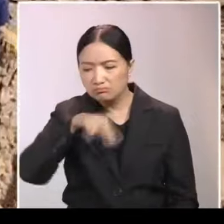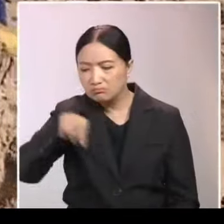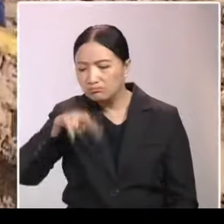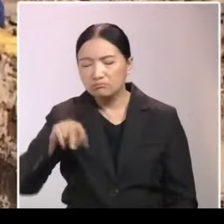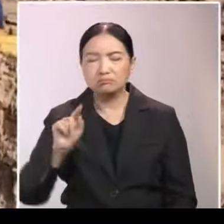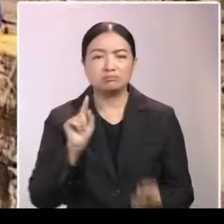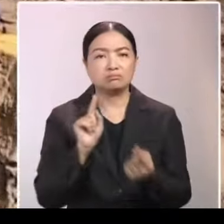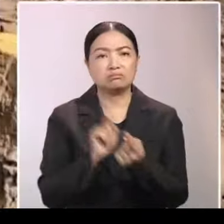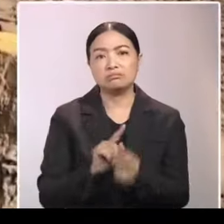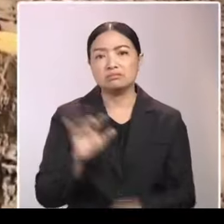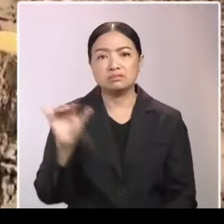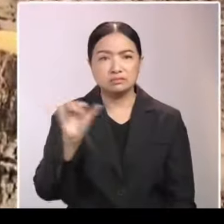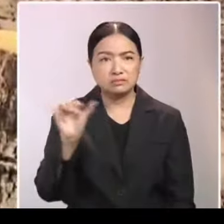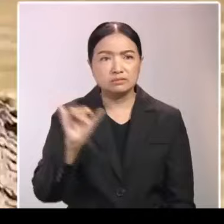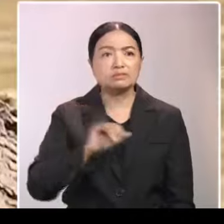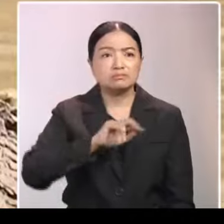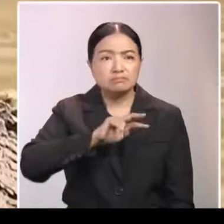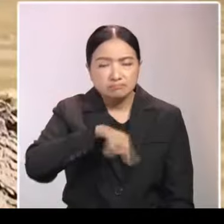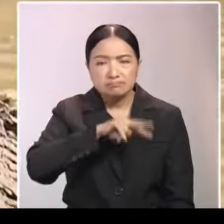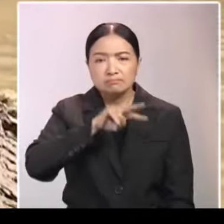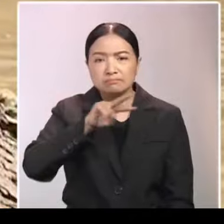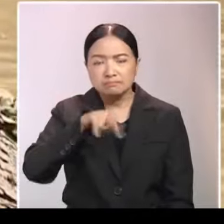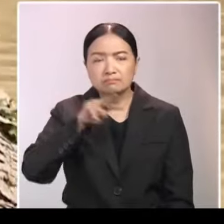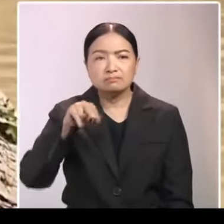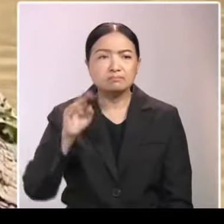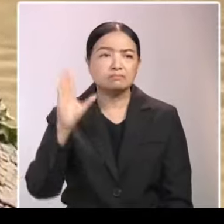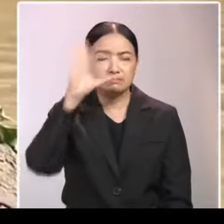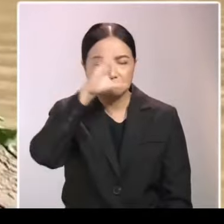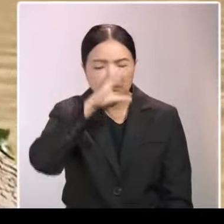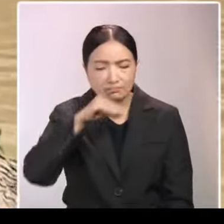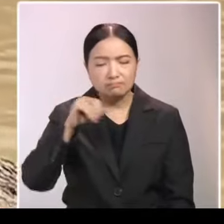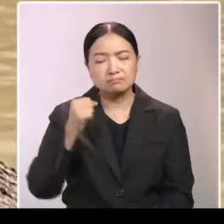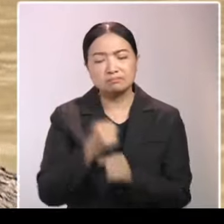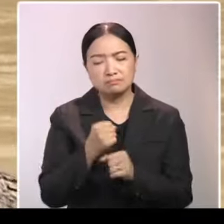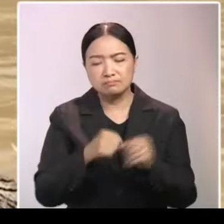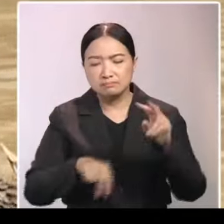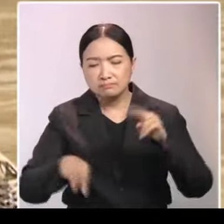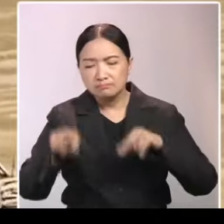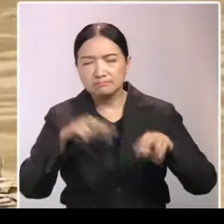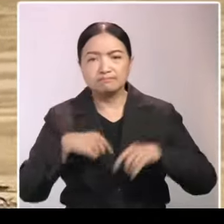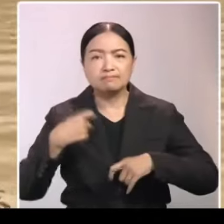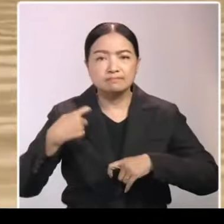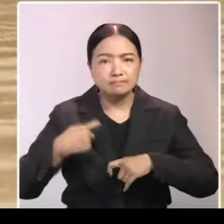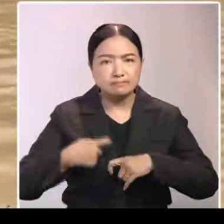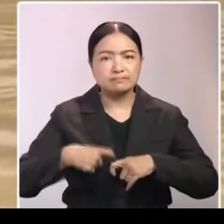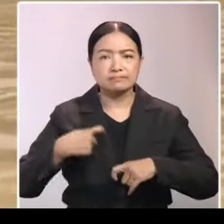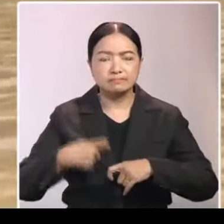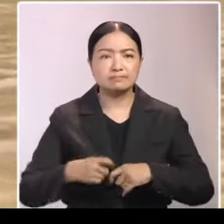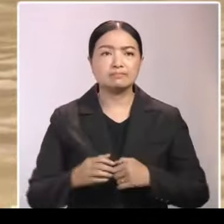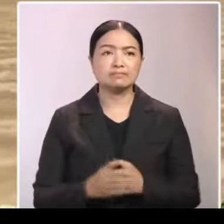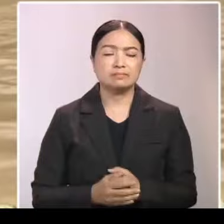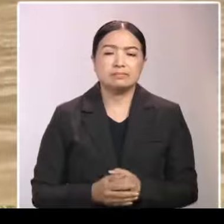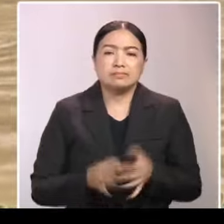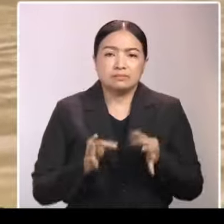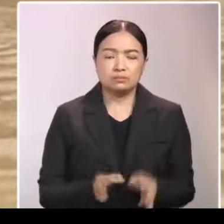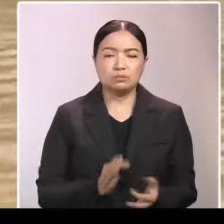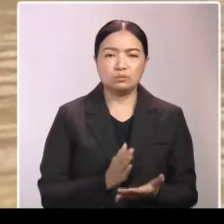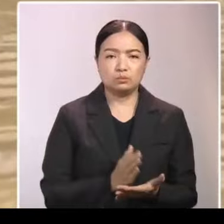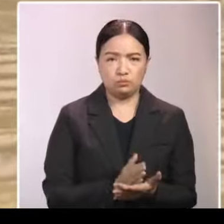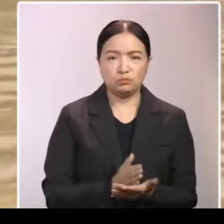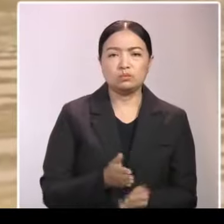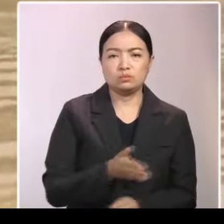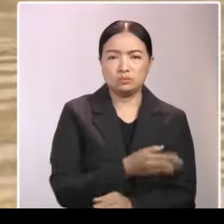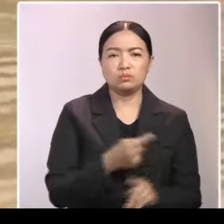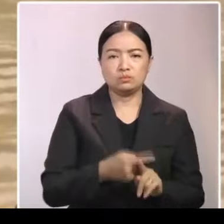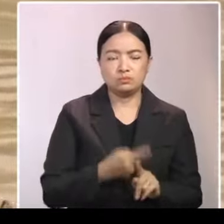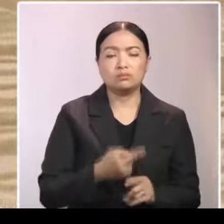ตัวค่ะยังคงค้นหากันอย่างต่อเนื่องกลางคืนก็ทำงานก็ยังค้นหาด้วยความยากลำบากจนต้องตัดสินใจยุติกันไปก่อน